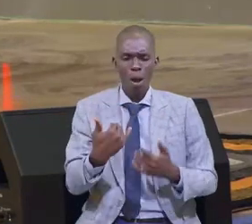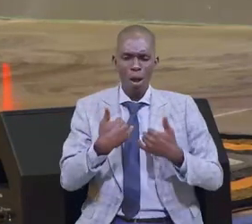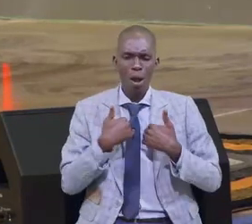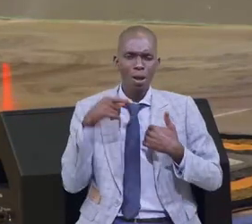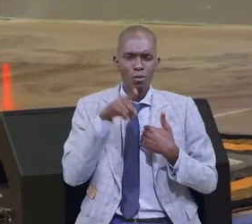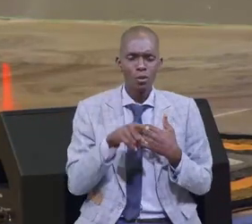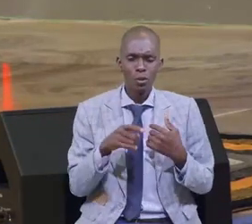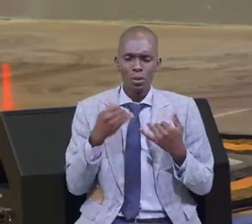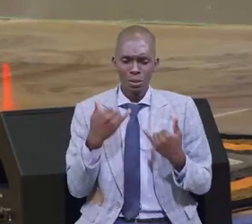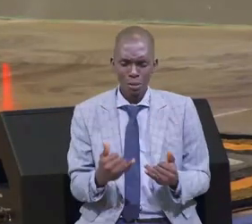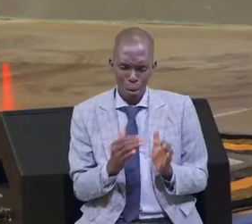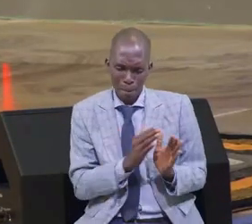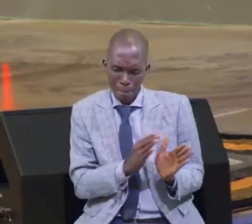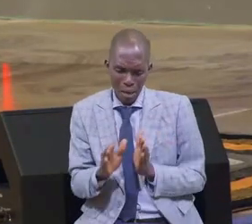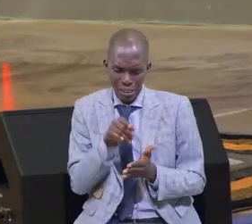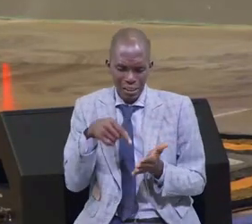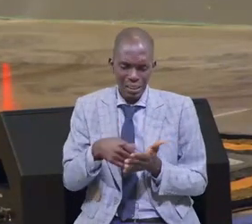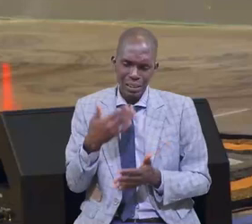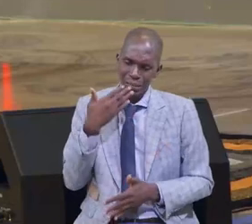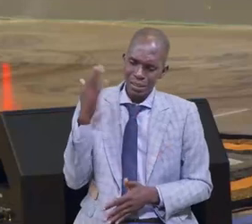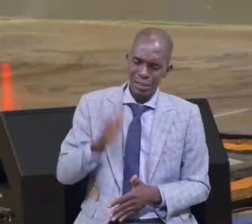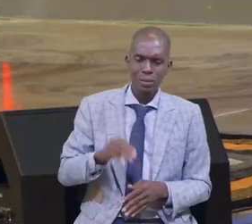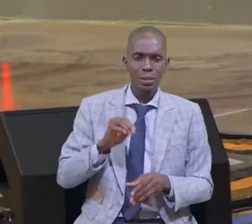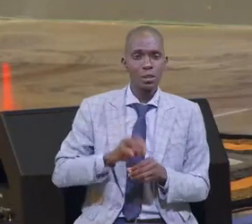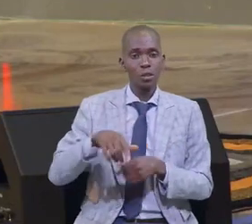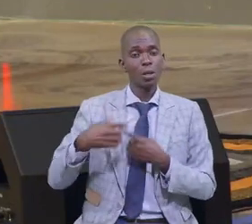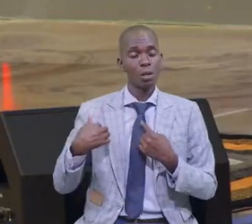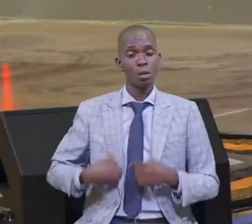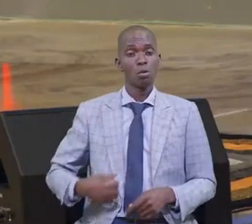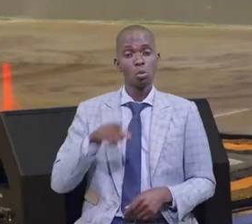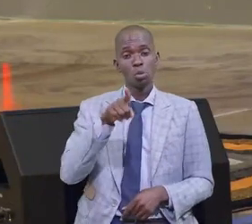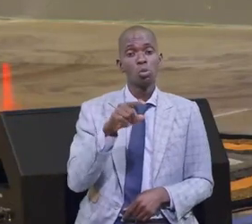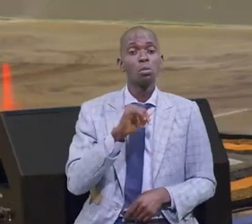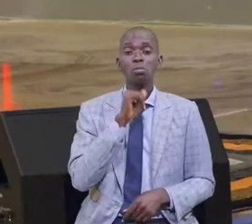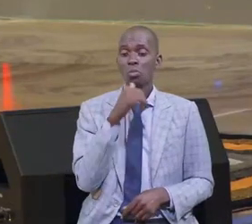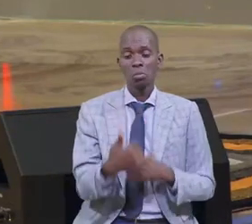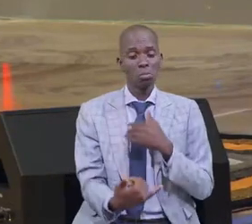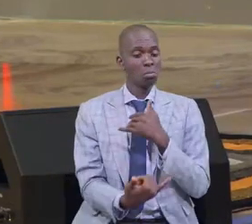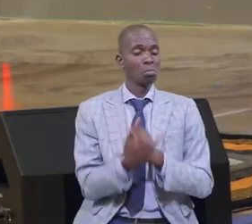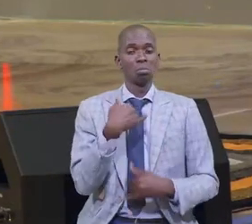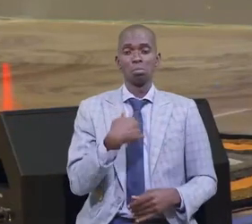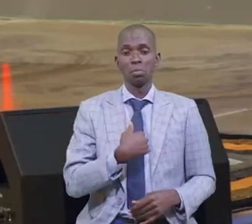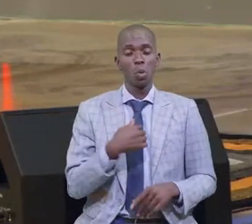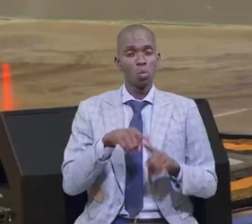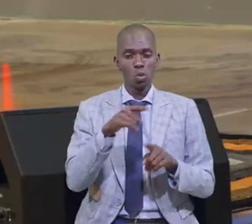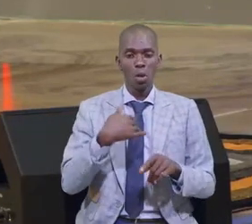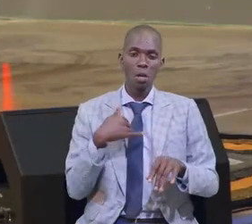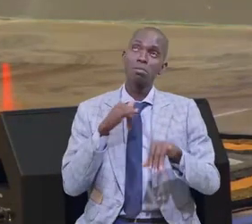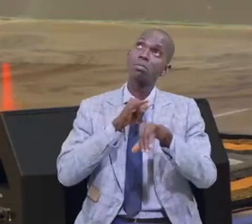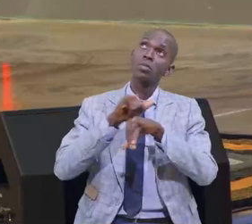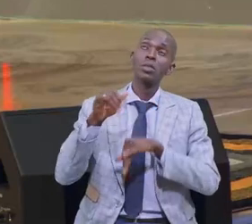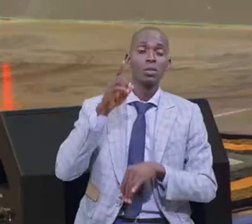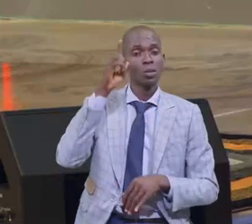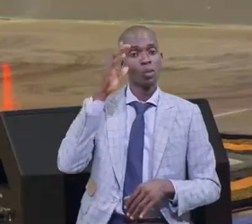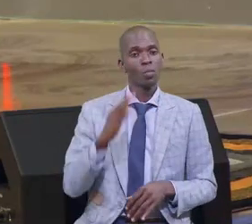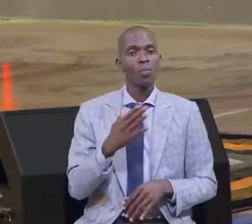ceci? Comment as-tu pu mettre en ton cœur un pareil dessein? Ce n'est pas des hommes que tu as menti,